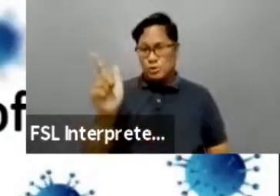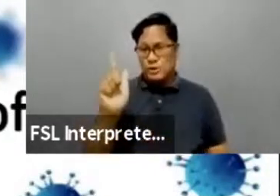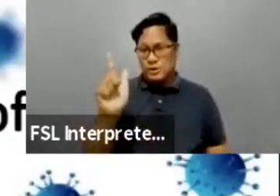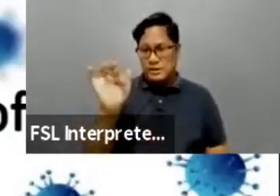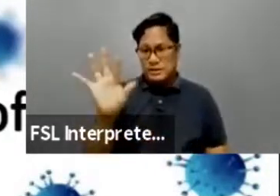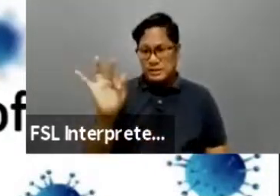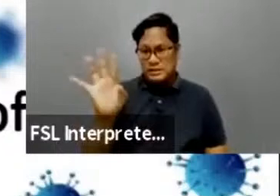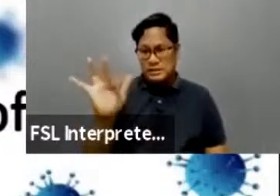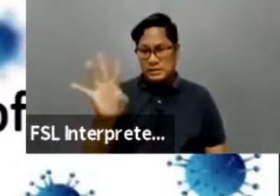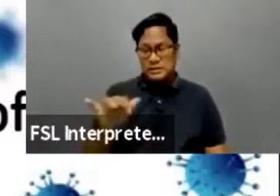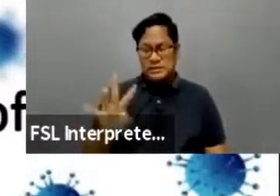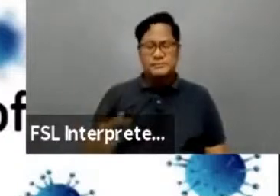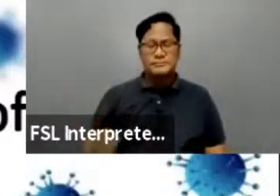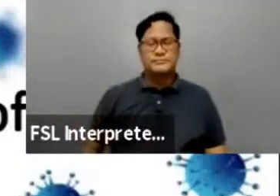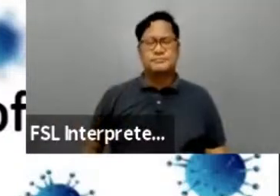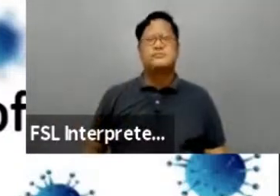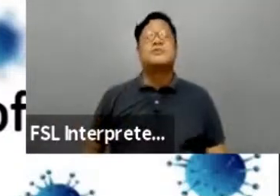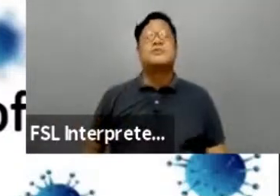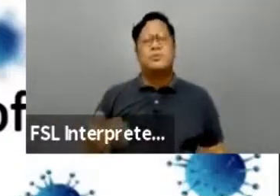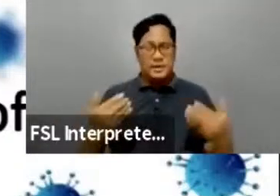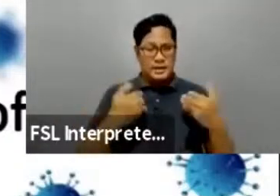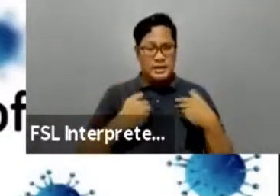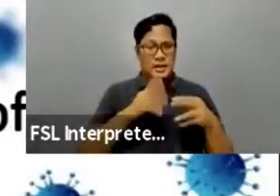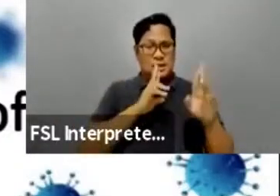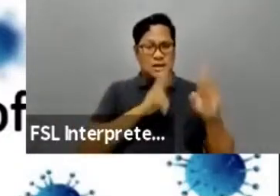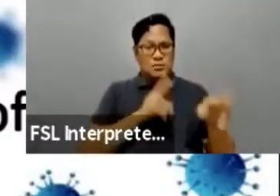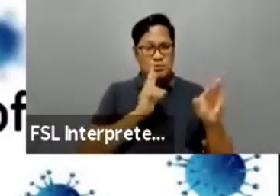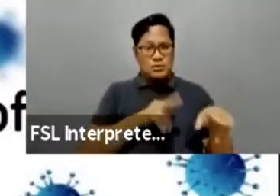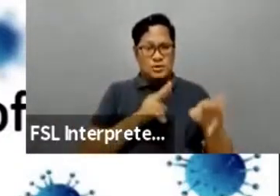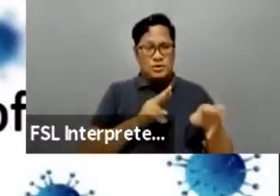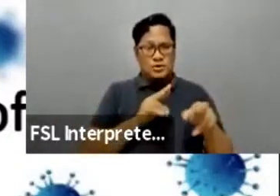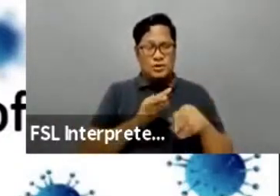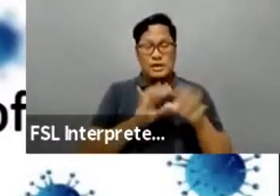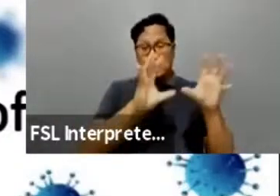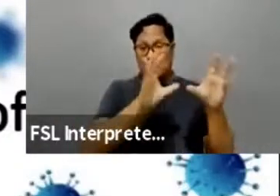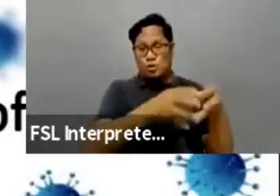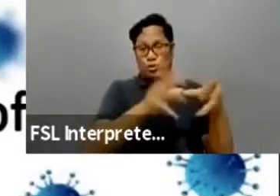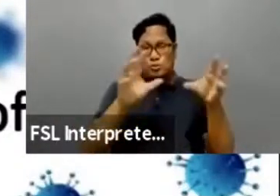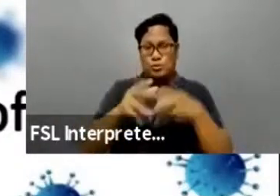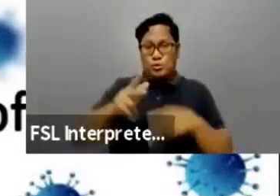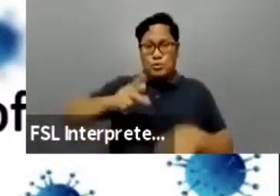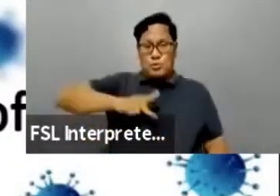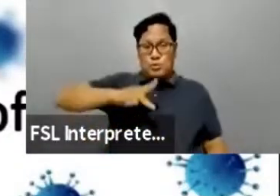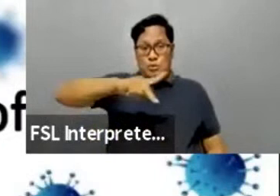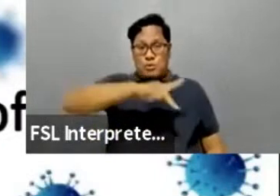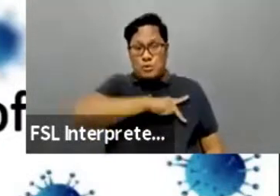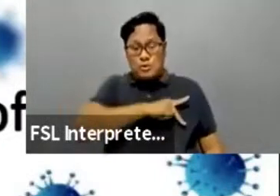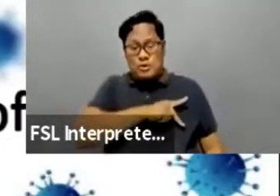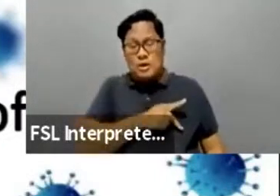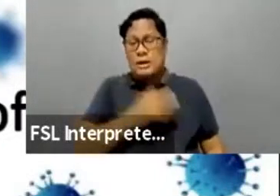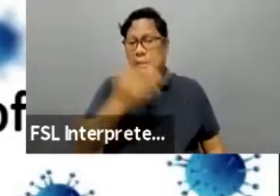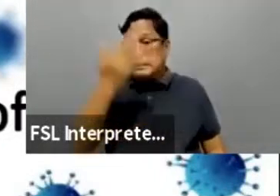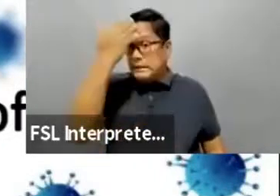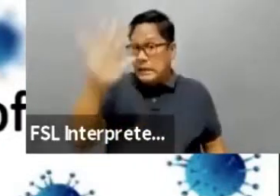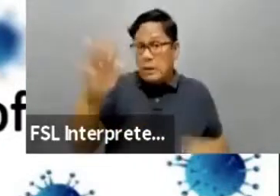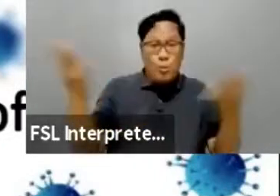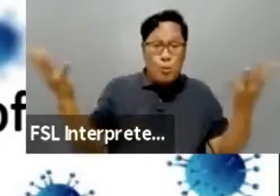2019, ay nakapag-report po ng cluster of pneumonia cases of unknown